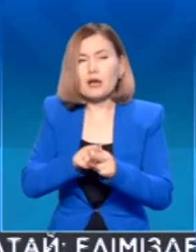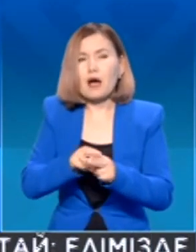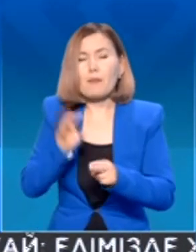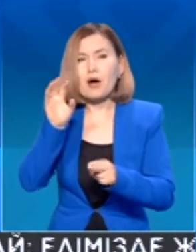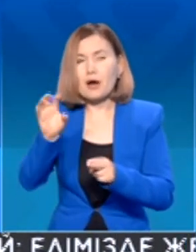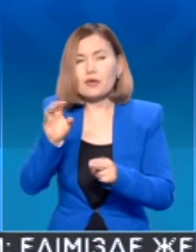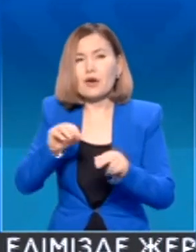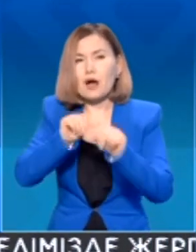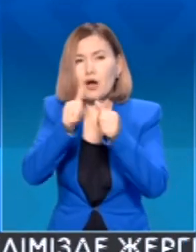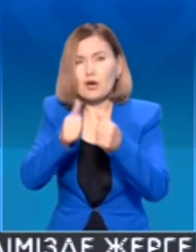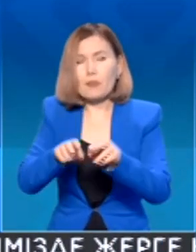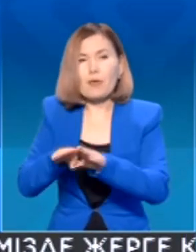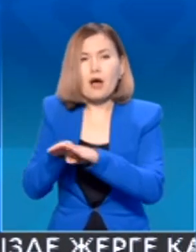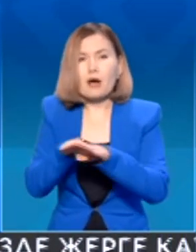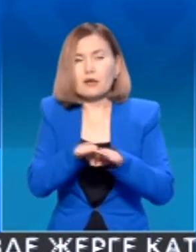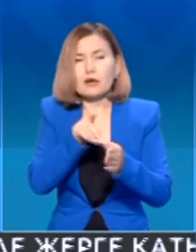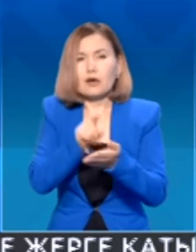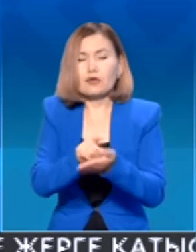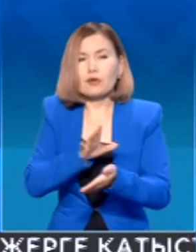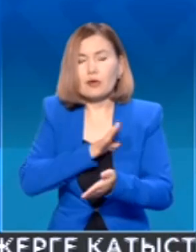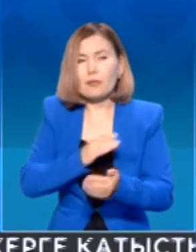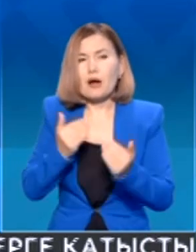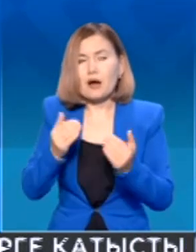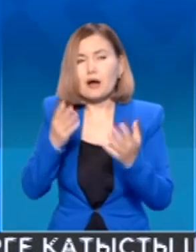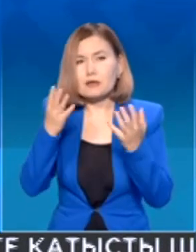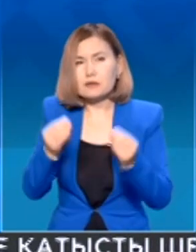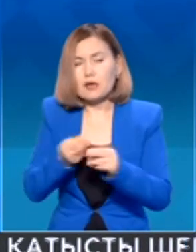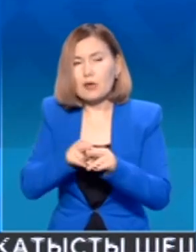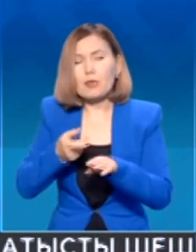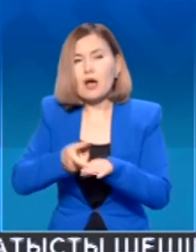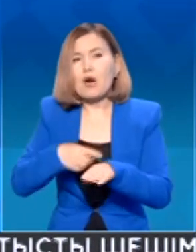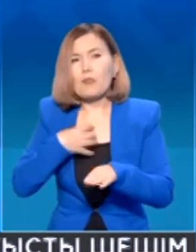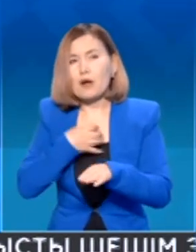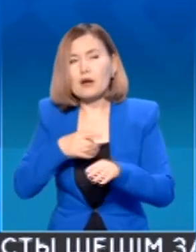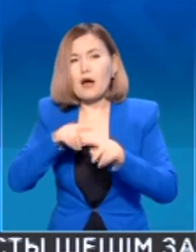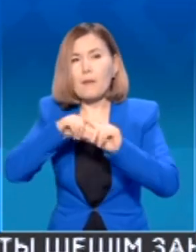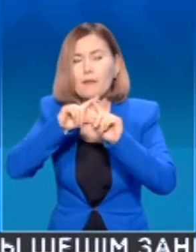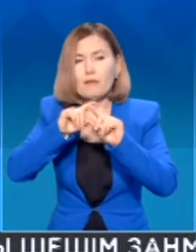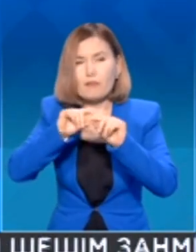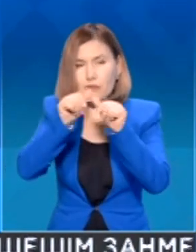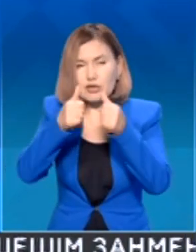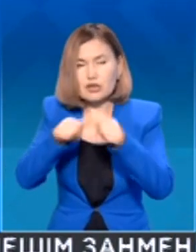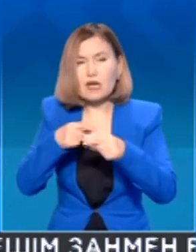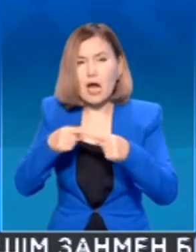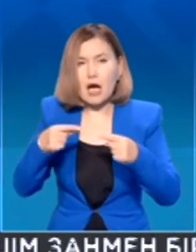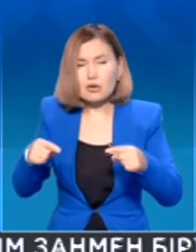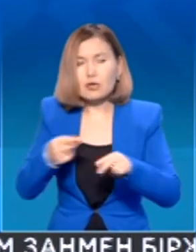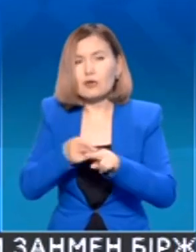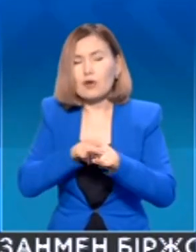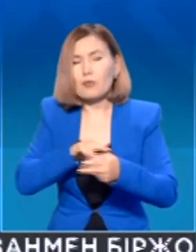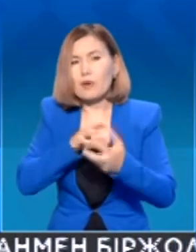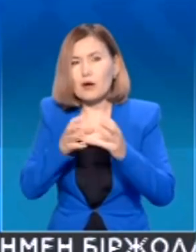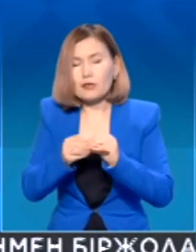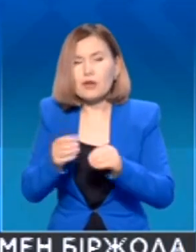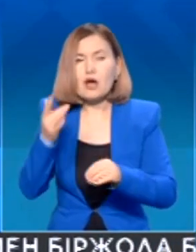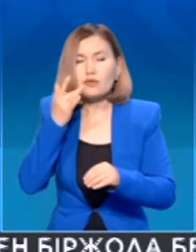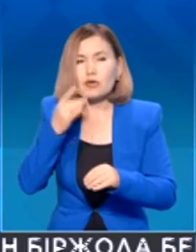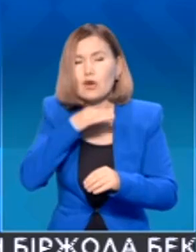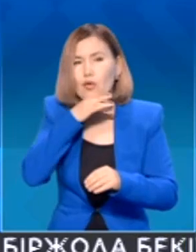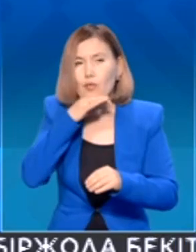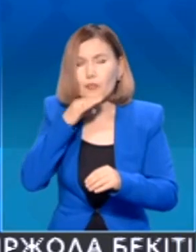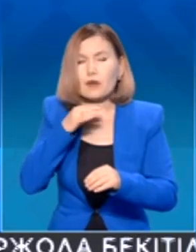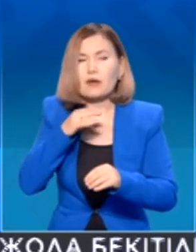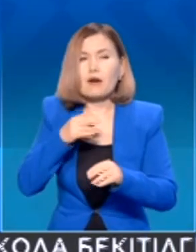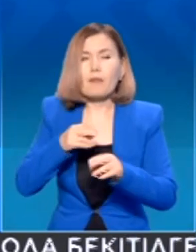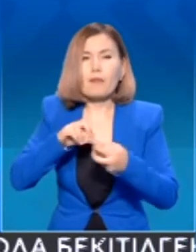бірыңғай үлгіге келтіру керек деп санаймын. Қазір олардың көбінің мазмұны және пішіні әркелкі. Соған байланысты қоғамда жиі сын да айтылады.